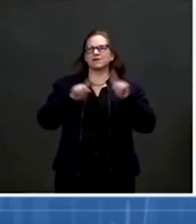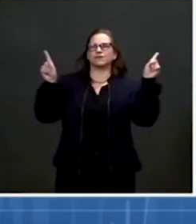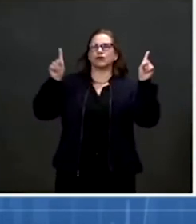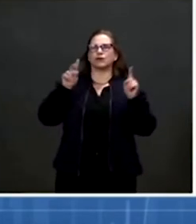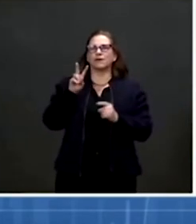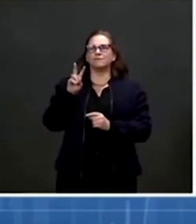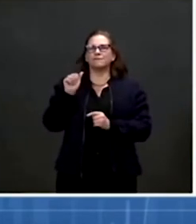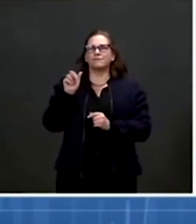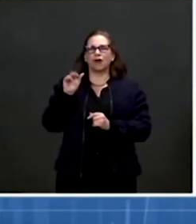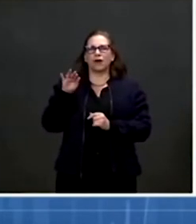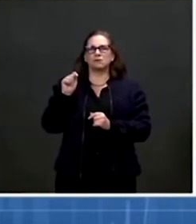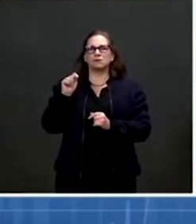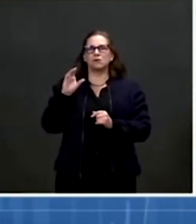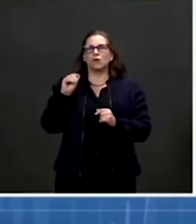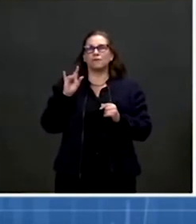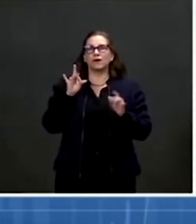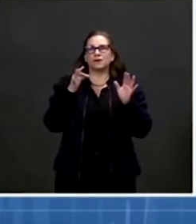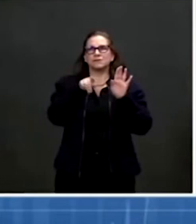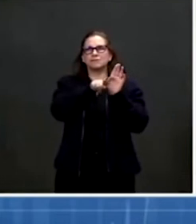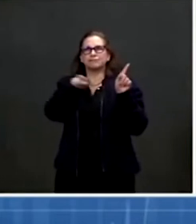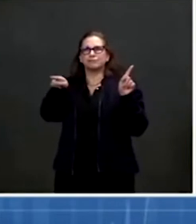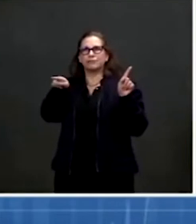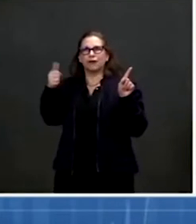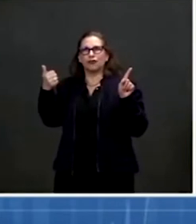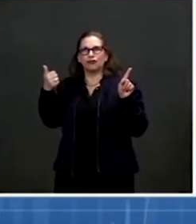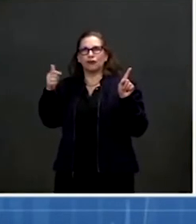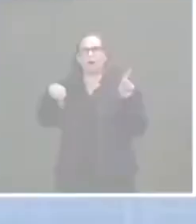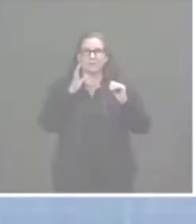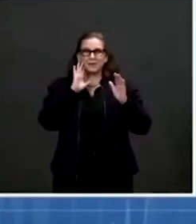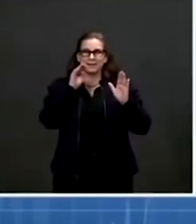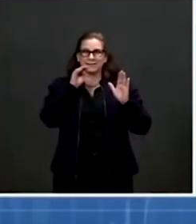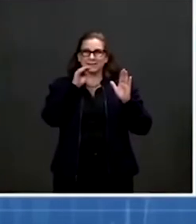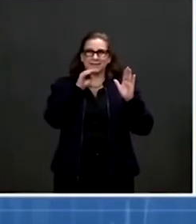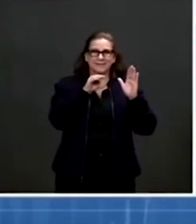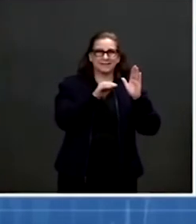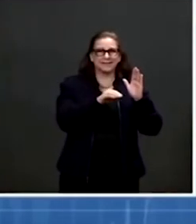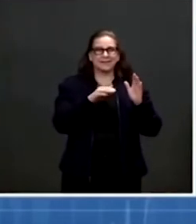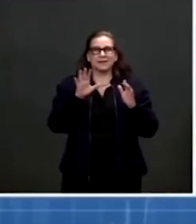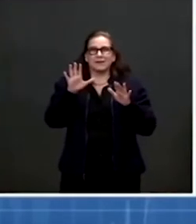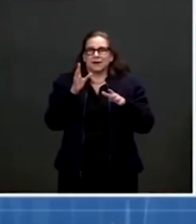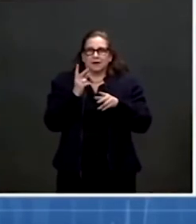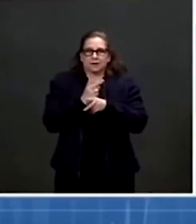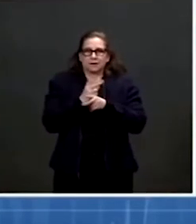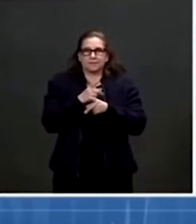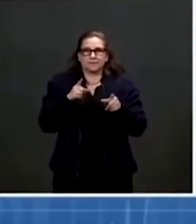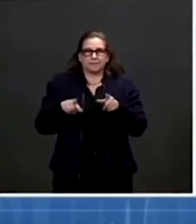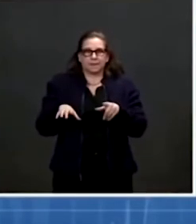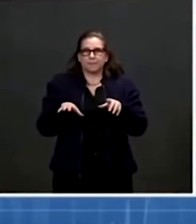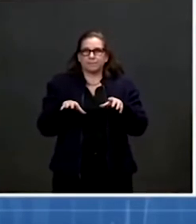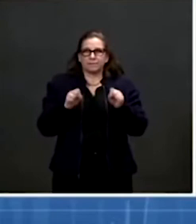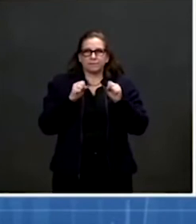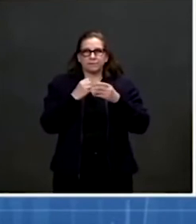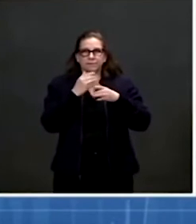Amerika'daki en yaygın tür haline geldiğini, koronavirüsünün B.1.1.7 olarak bilinen ve ilk olarak geçtiğimiz